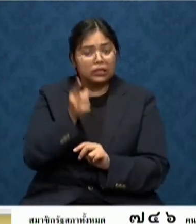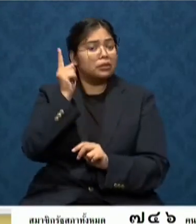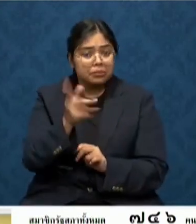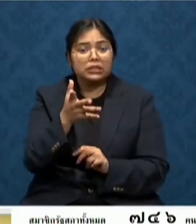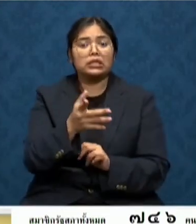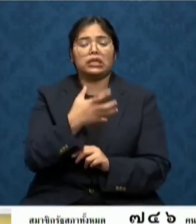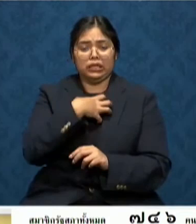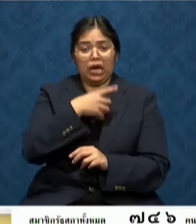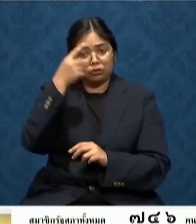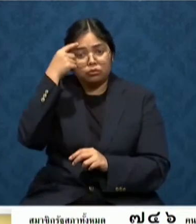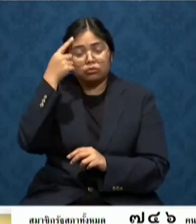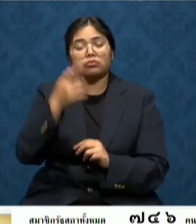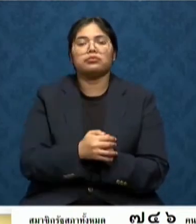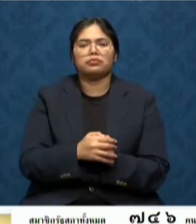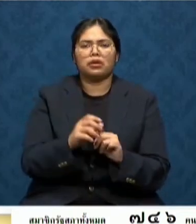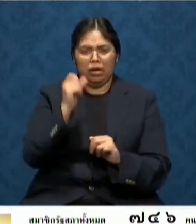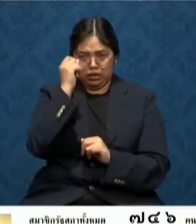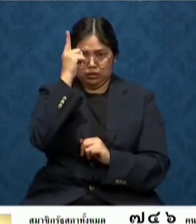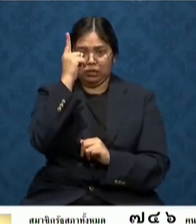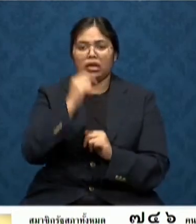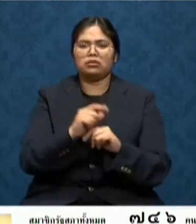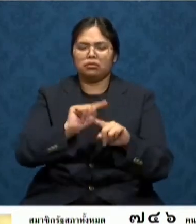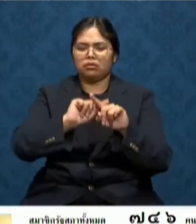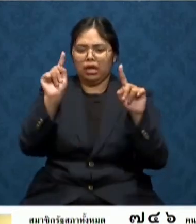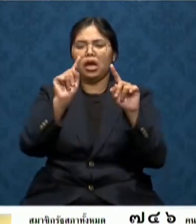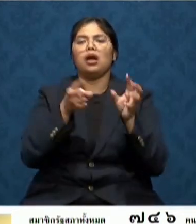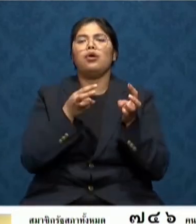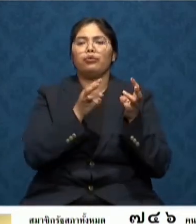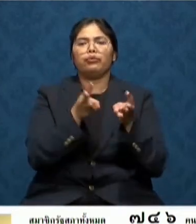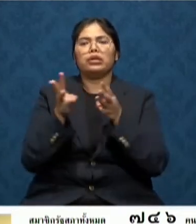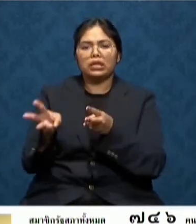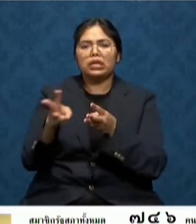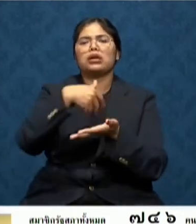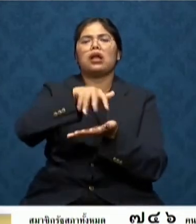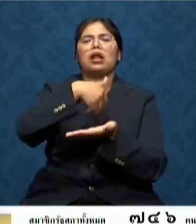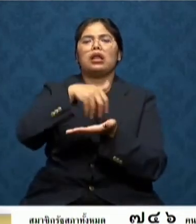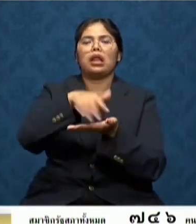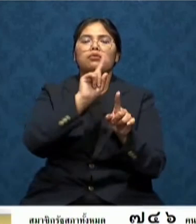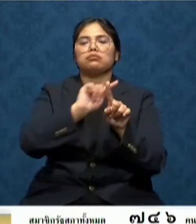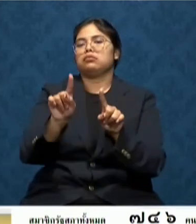เข้ใจครับ แต่ว่า วธีการนเสนอคำพดต่าง